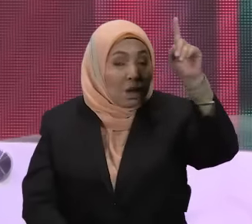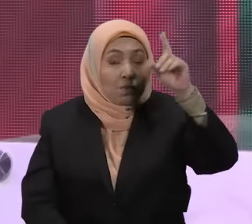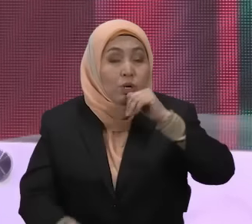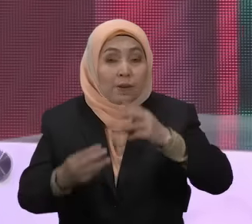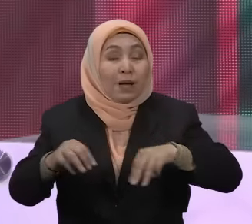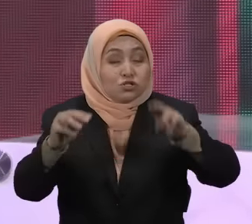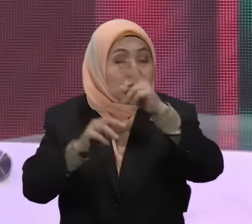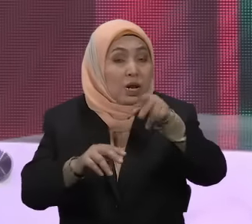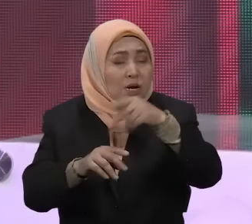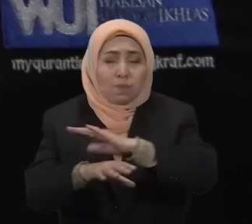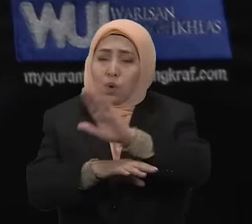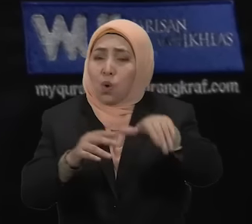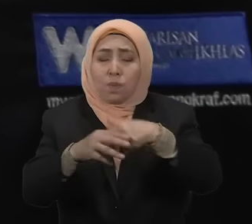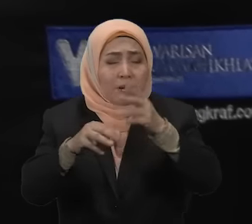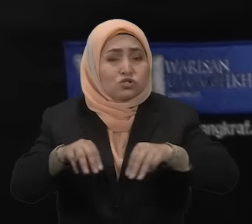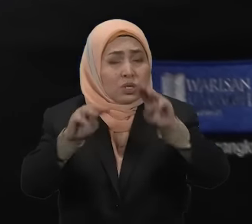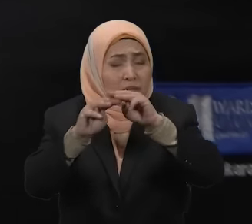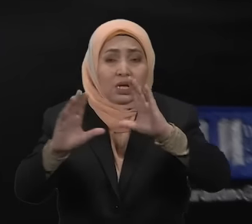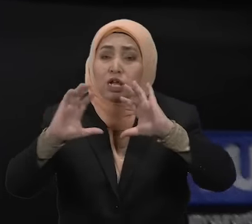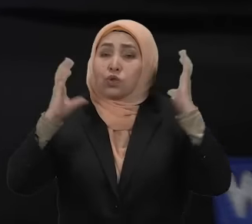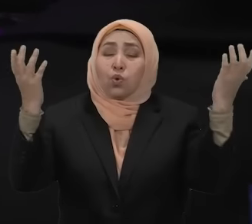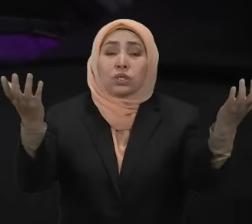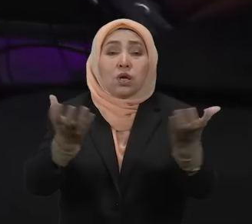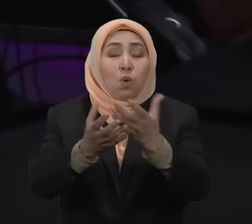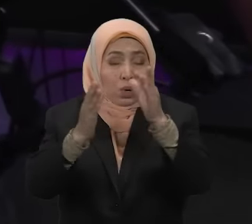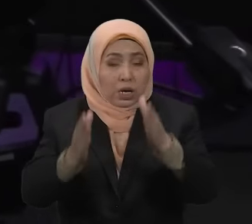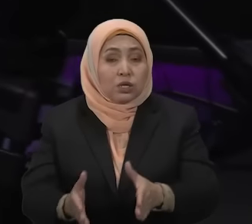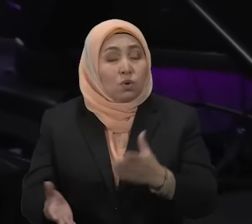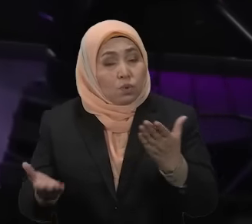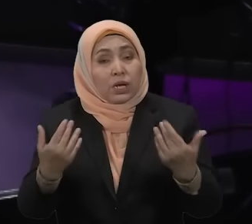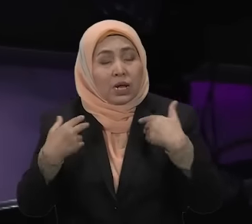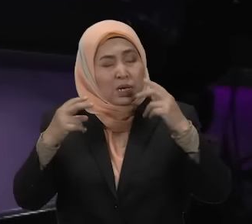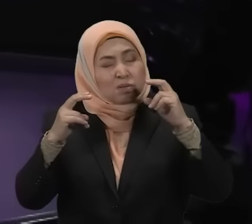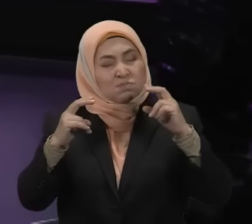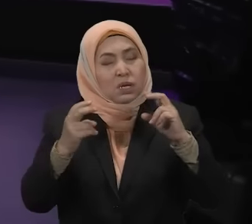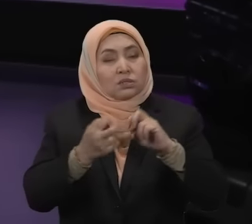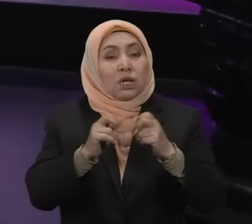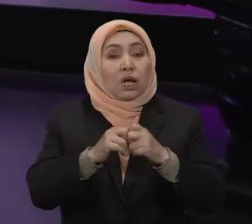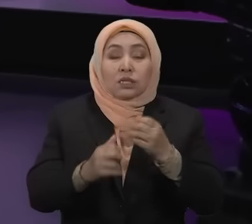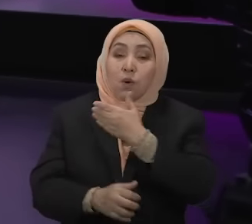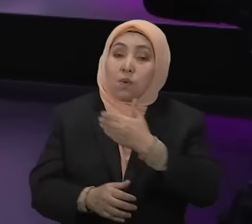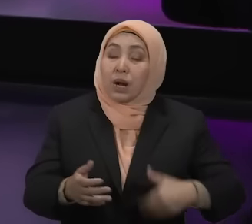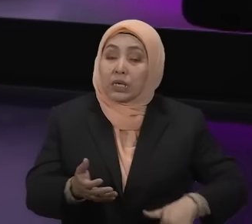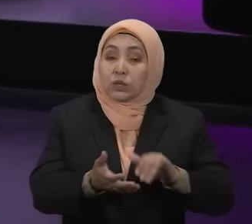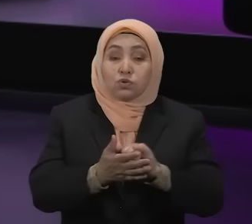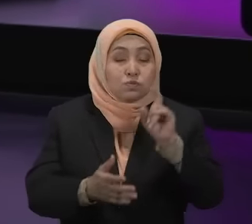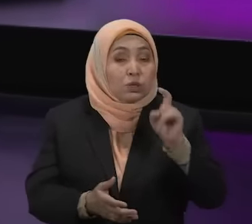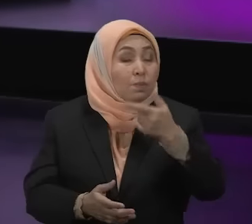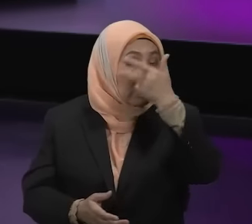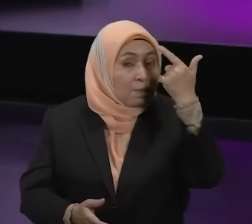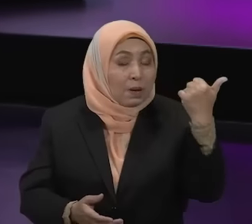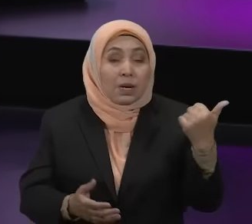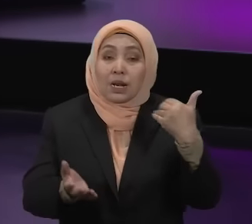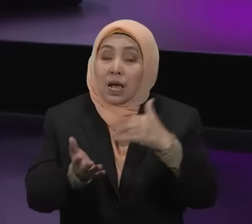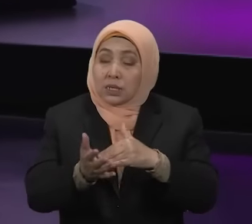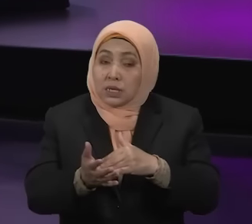ni bukan masjid haram ya. Maksudnya segala masjid yang ada di dunia ini, maksudnya orang itu mungkin ada isu sikit. Umrah itu sepatutnya